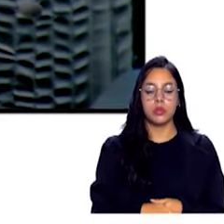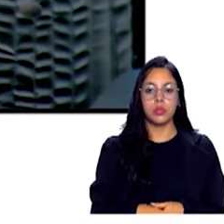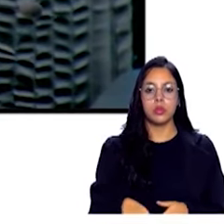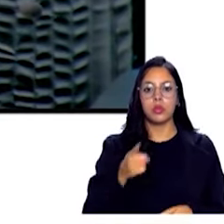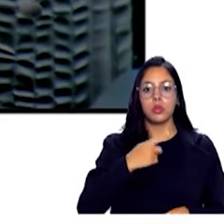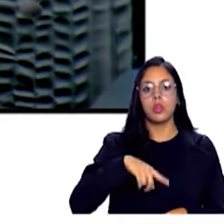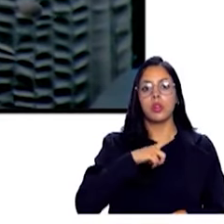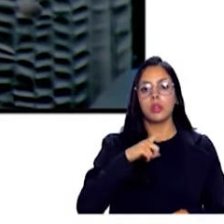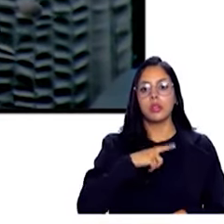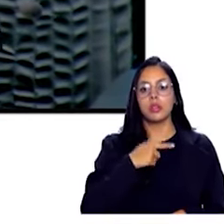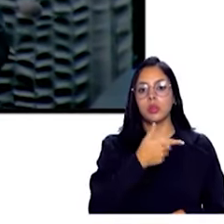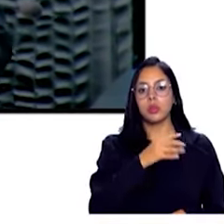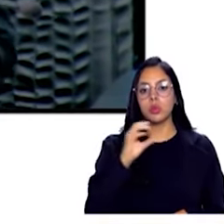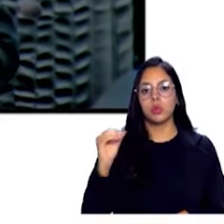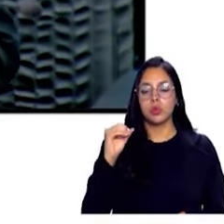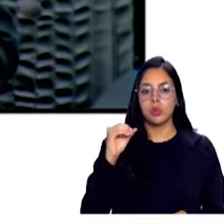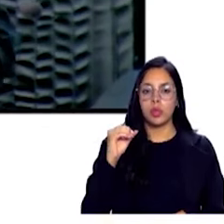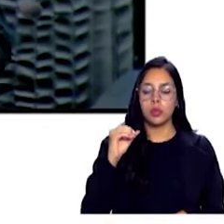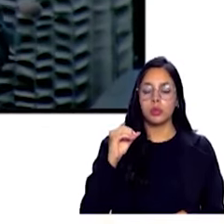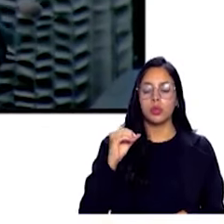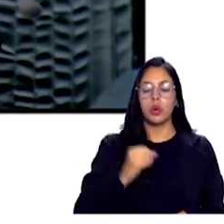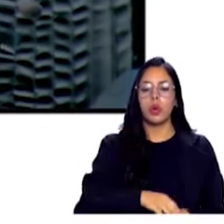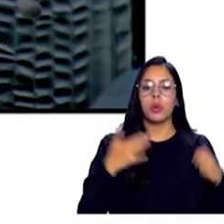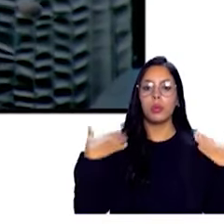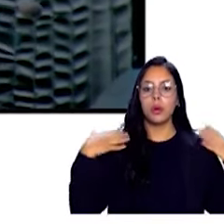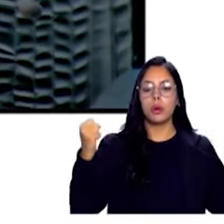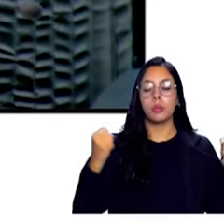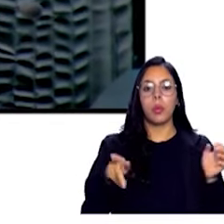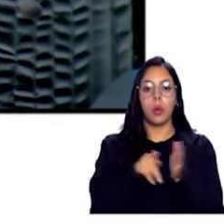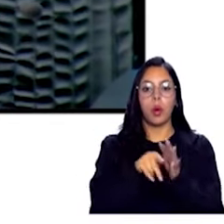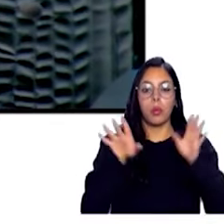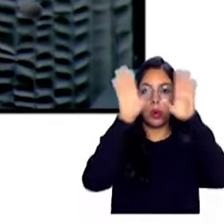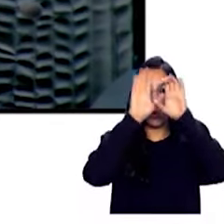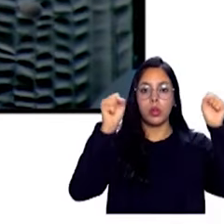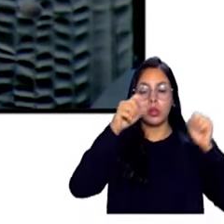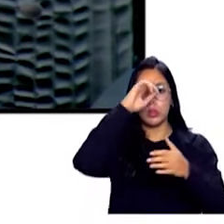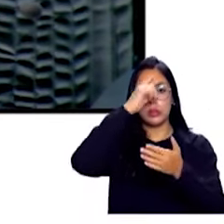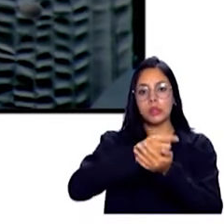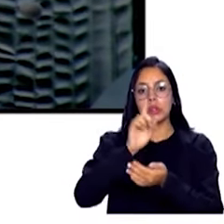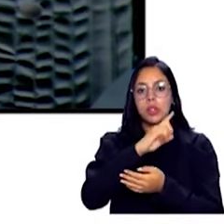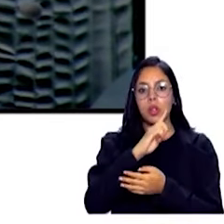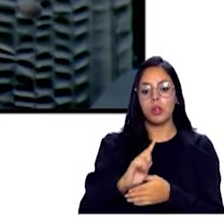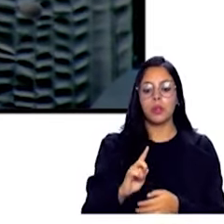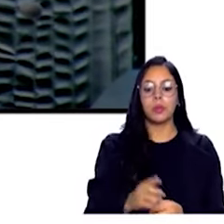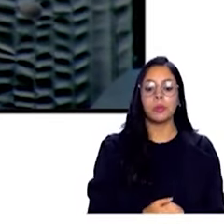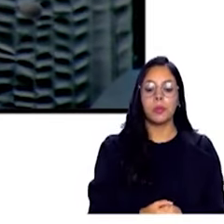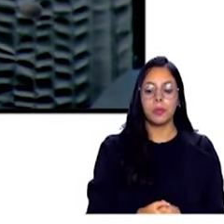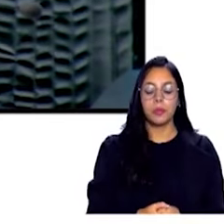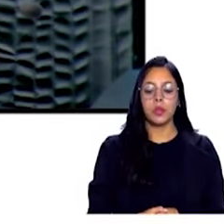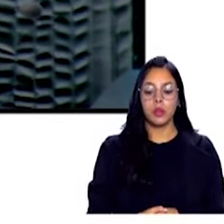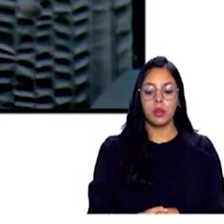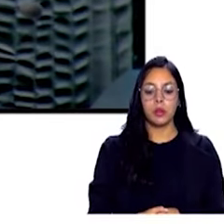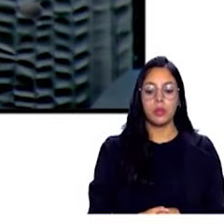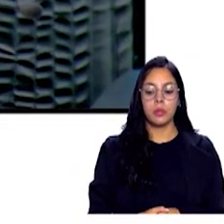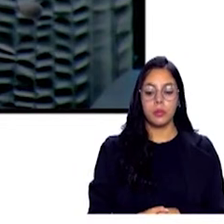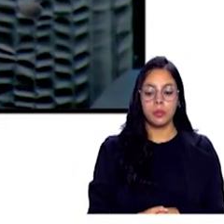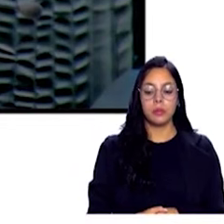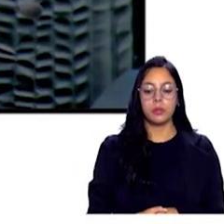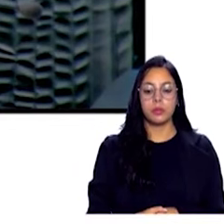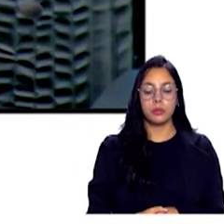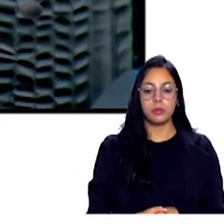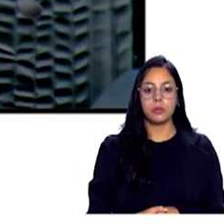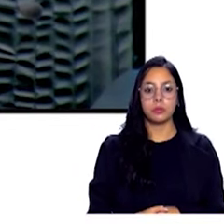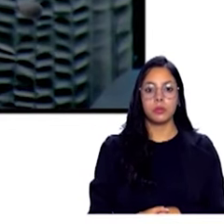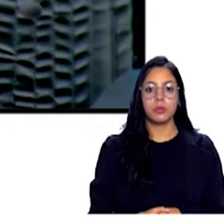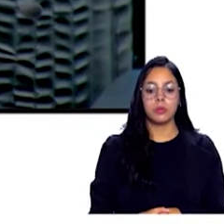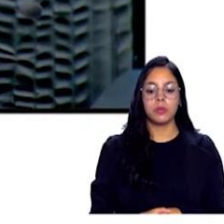beaucoup de chiffres qui ont été évoqués aujourd'hui sur le nombre de magistrats au sein des juridictions suprême en France